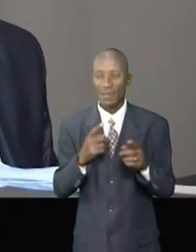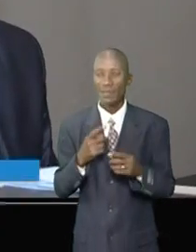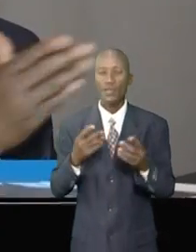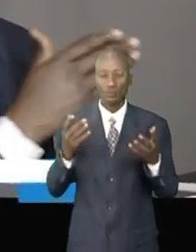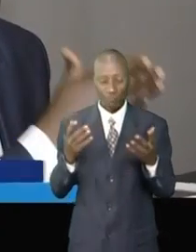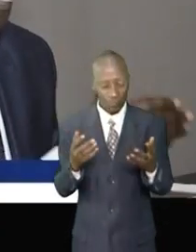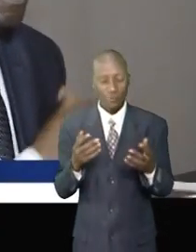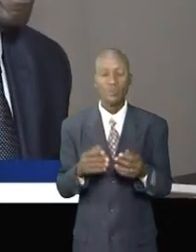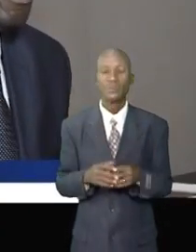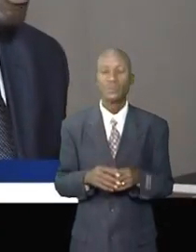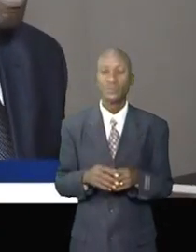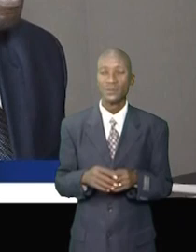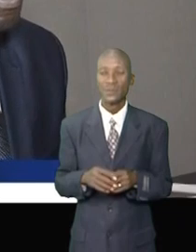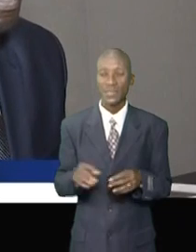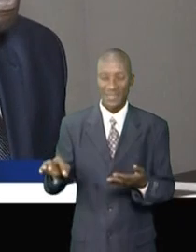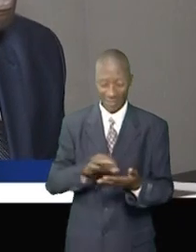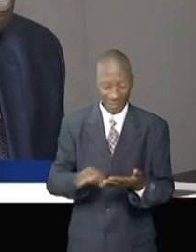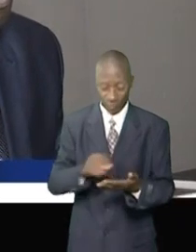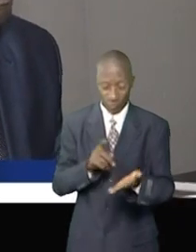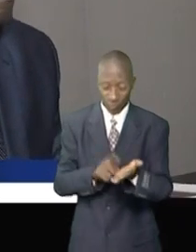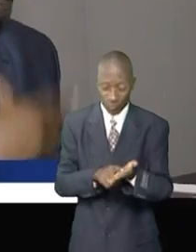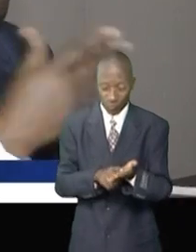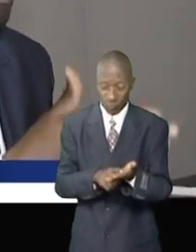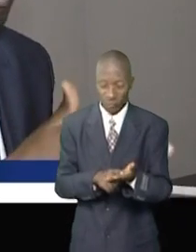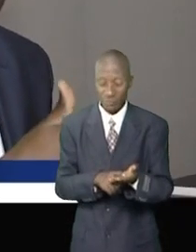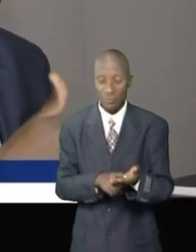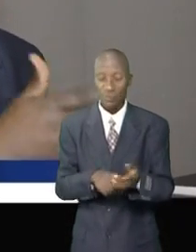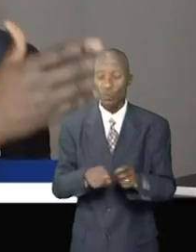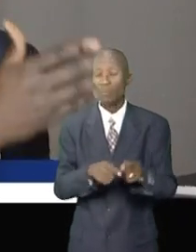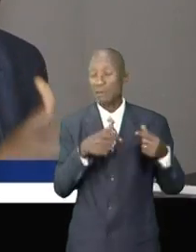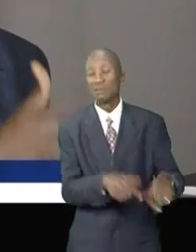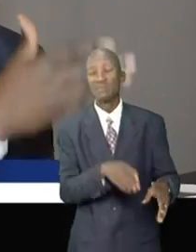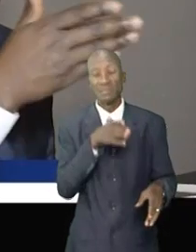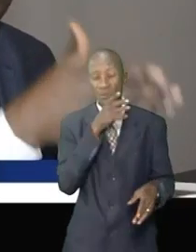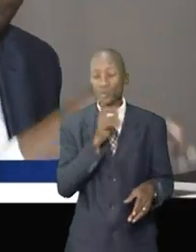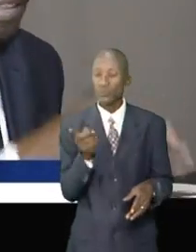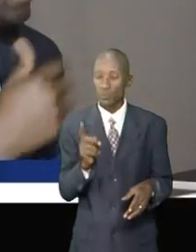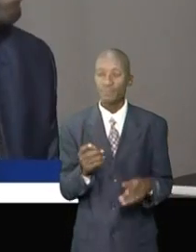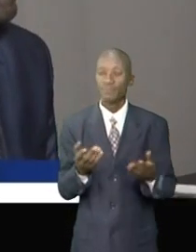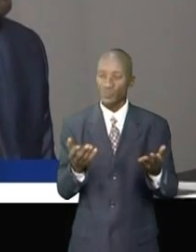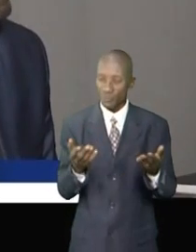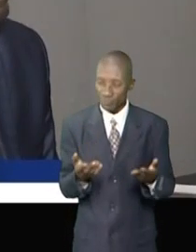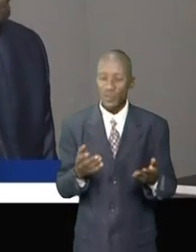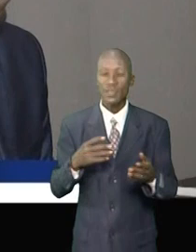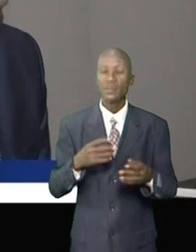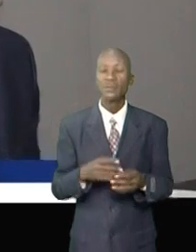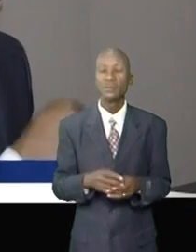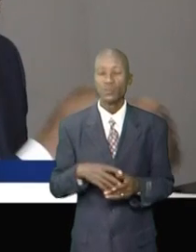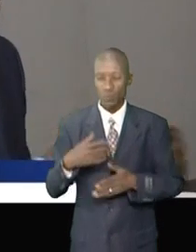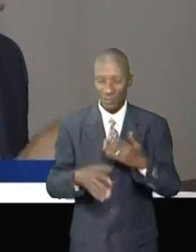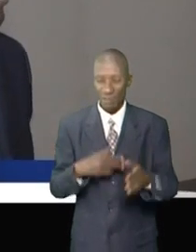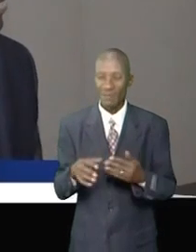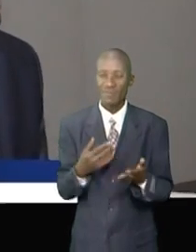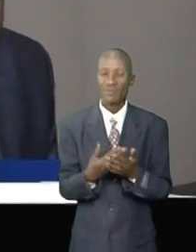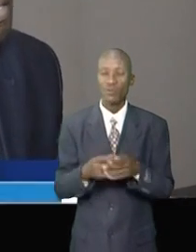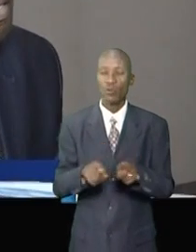économiques spéciales et la société. Et il va suivre maintenant la signature de l'arrêté interministériel pour lui